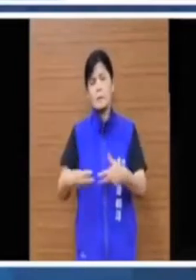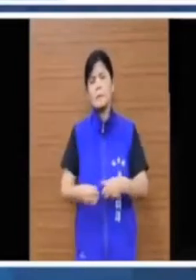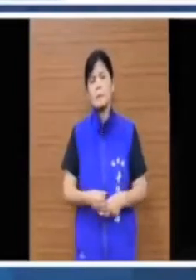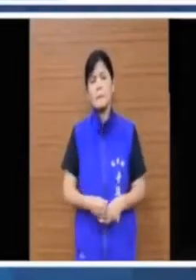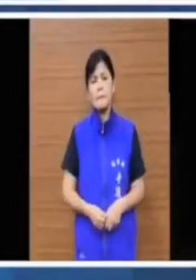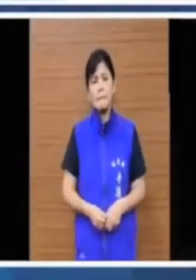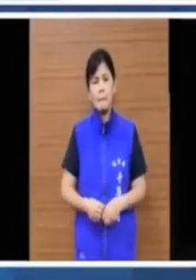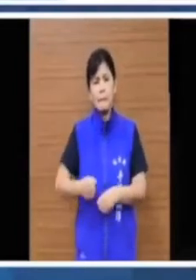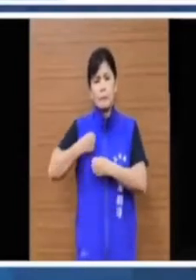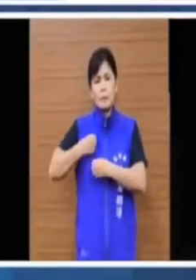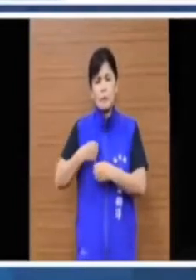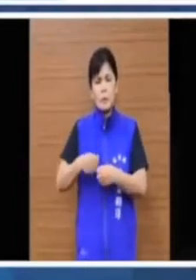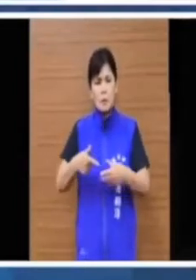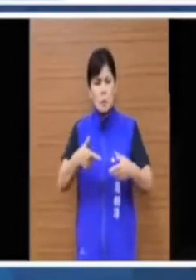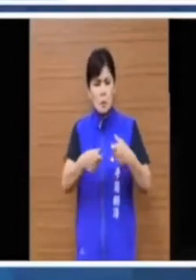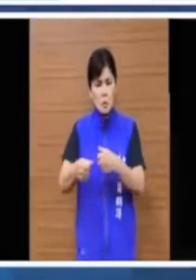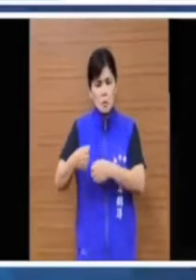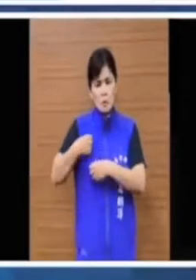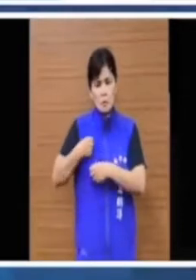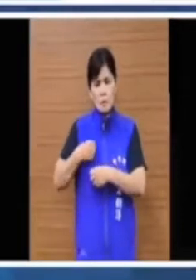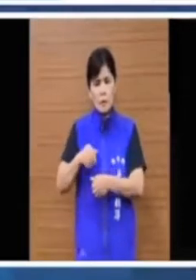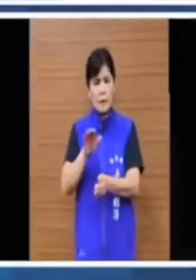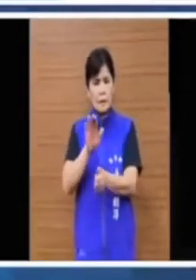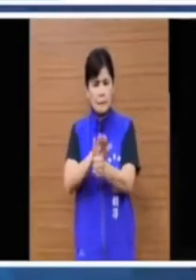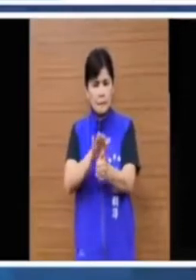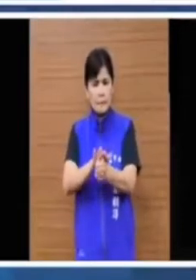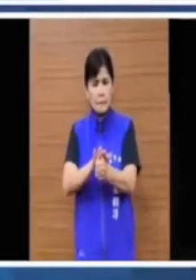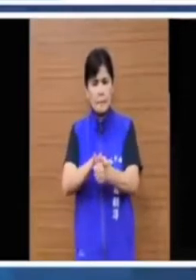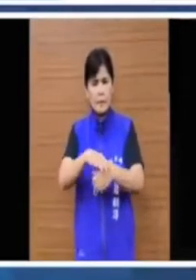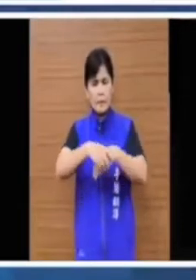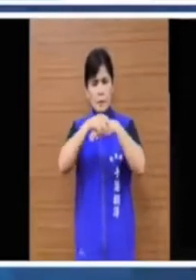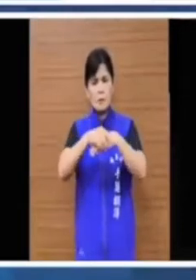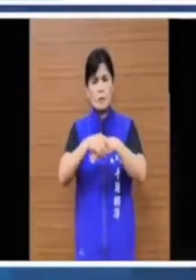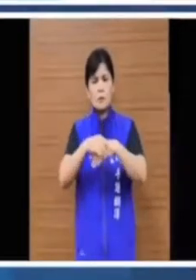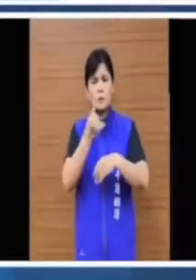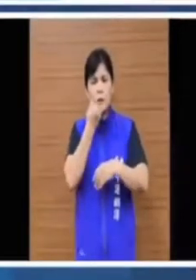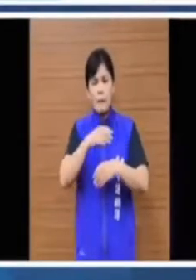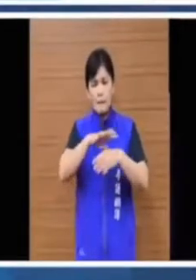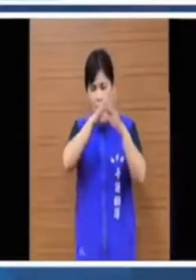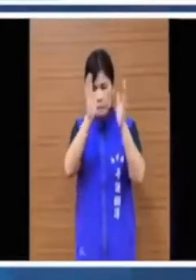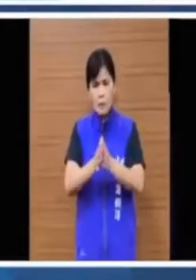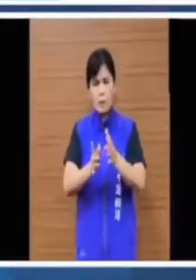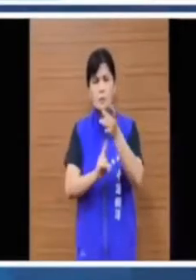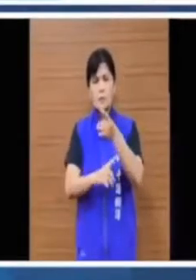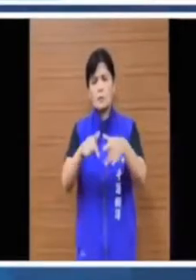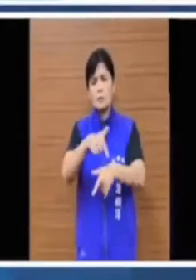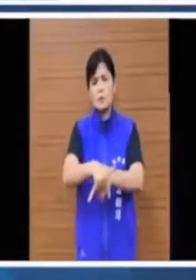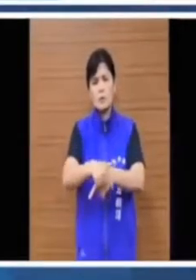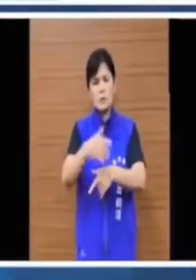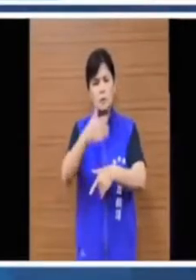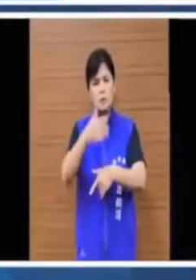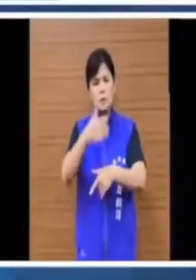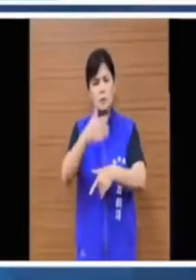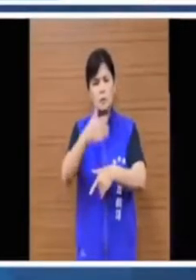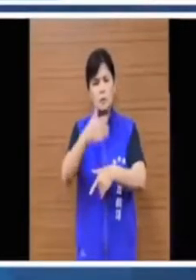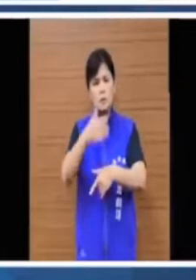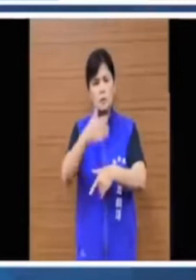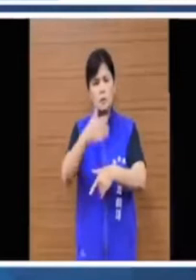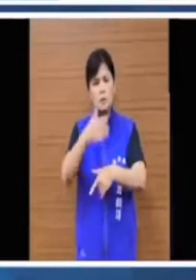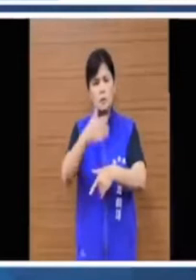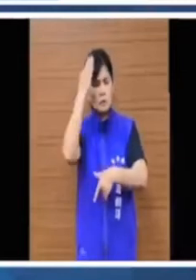国军的化学兵来协助我们苗栗县，包括竹南还有头份